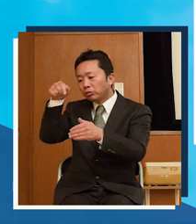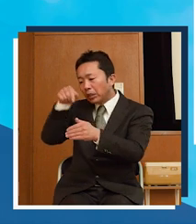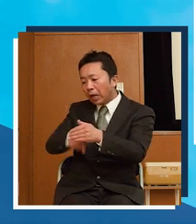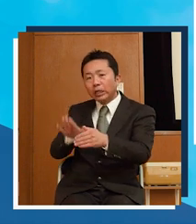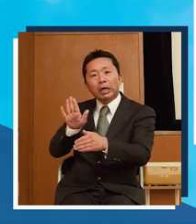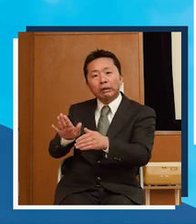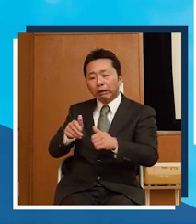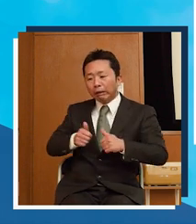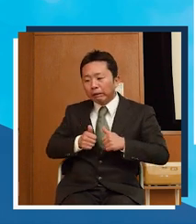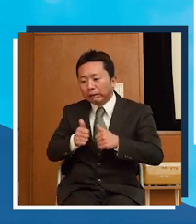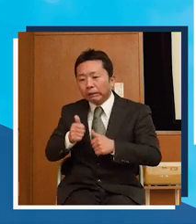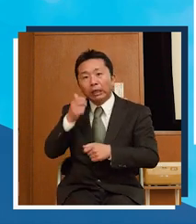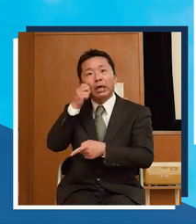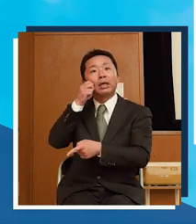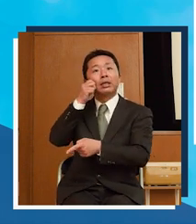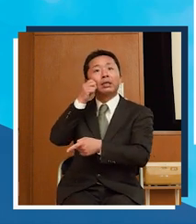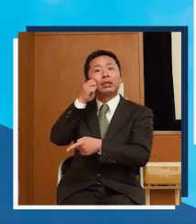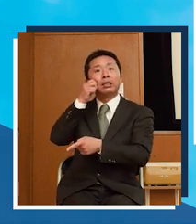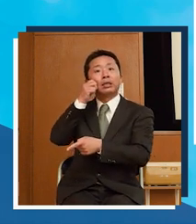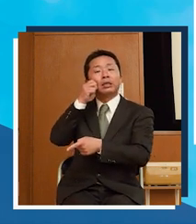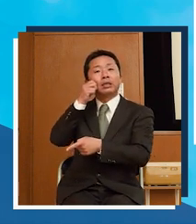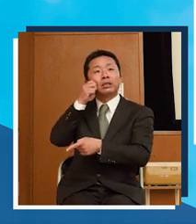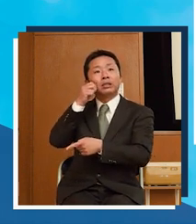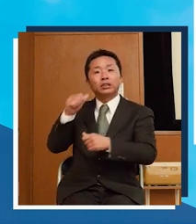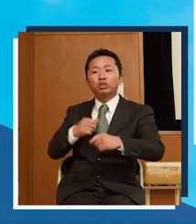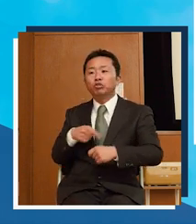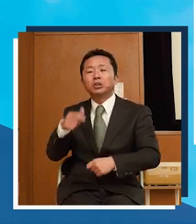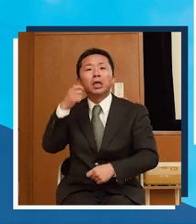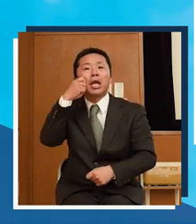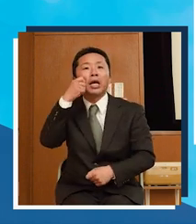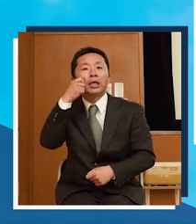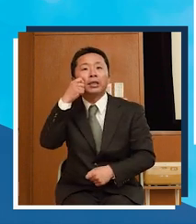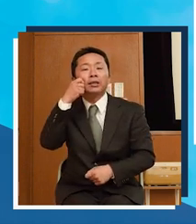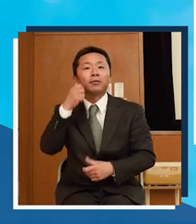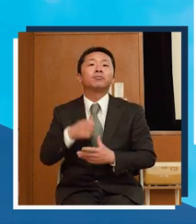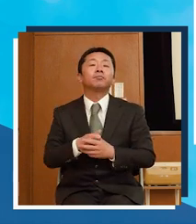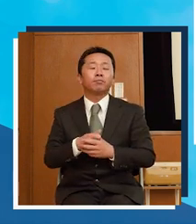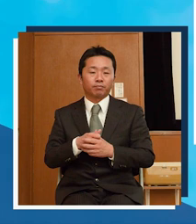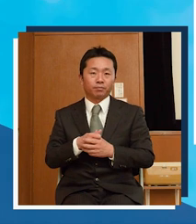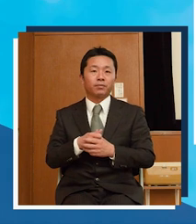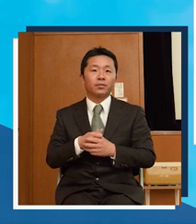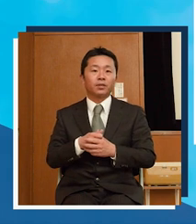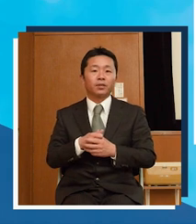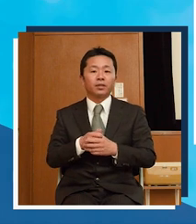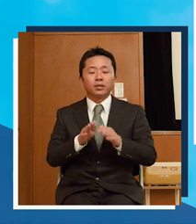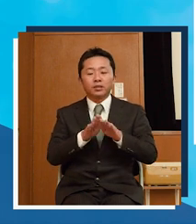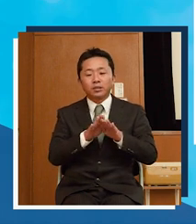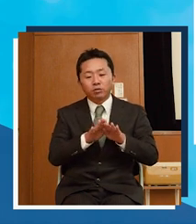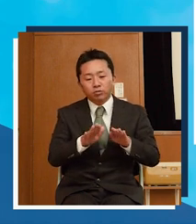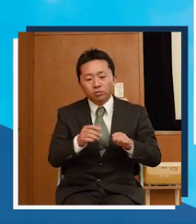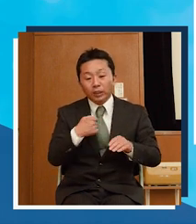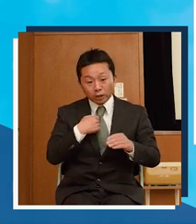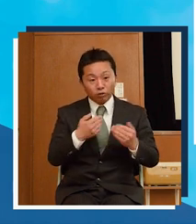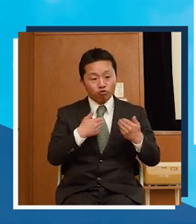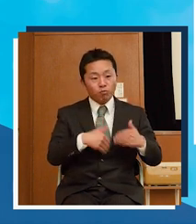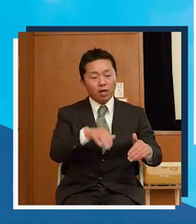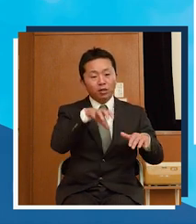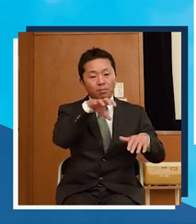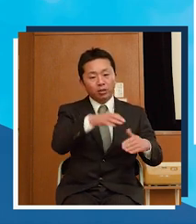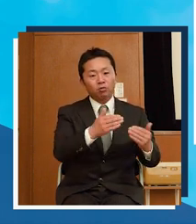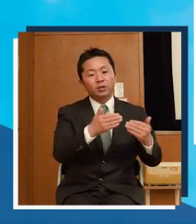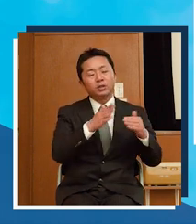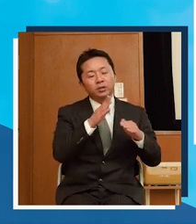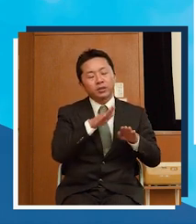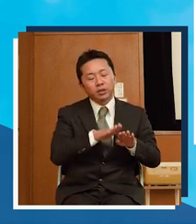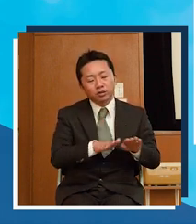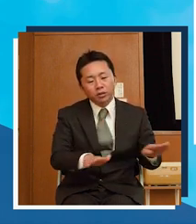たい時に行けないで自由に私も茶町ですぐそばが基地なんですけど静かな街で静かなよりで皆さん寝